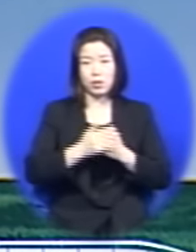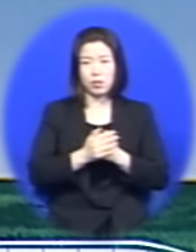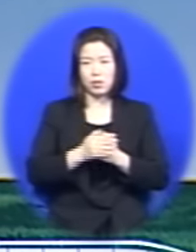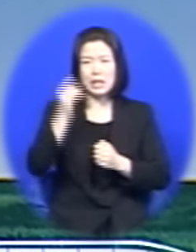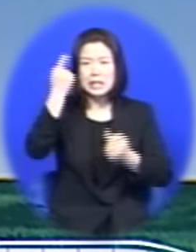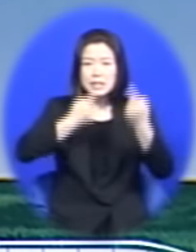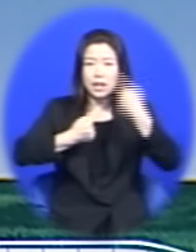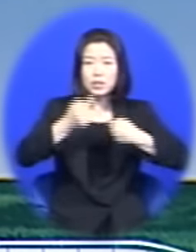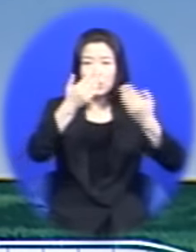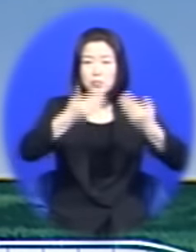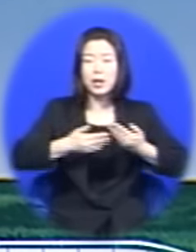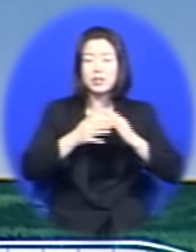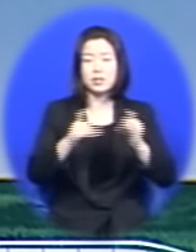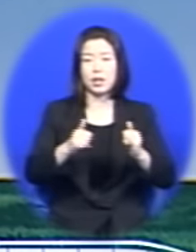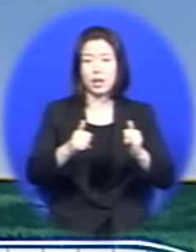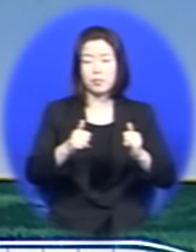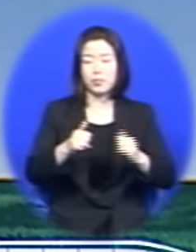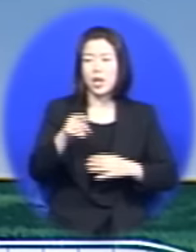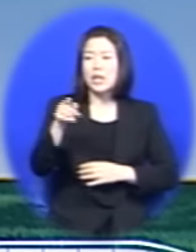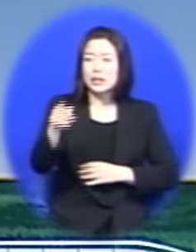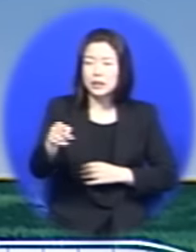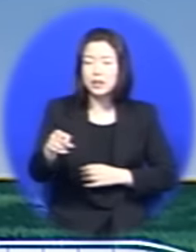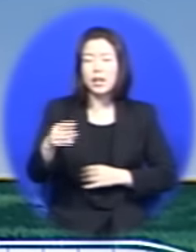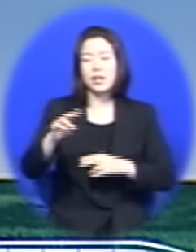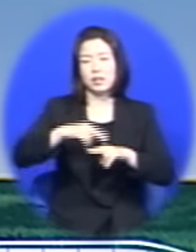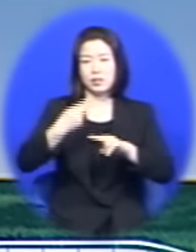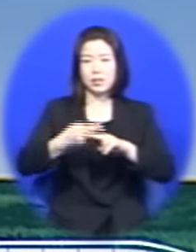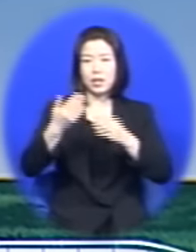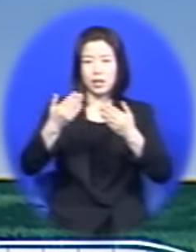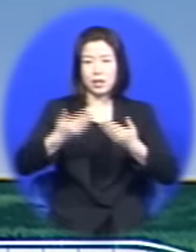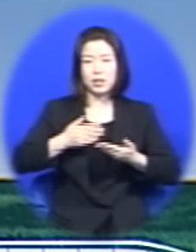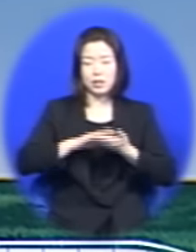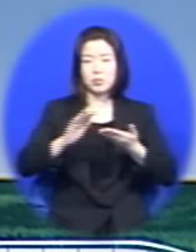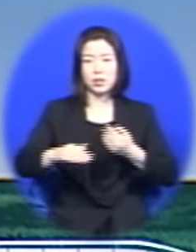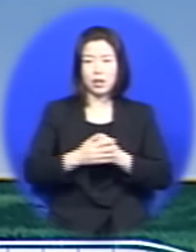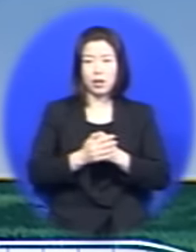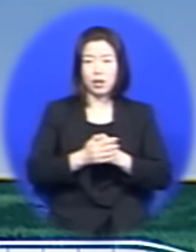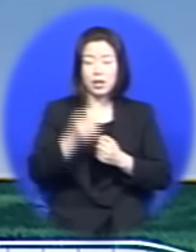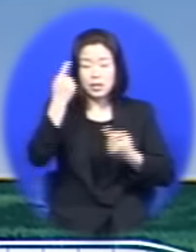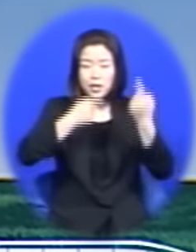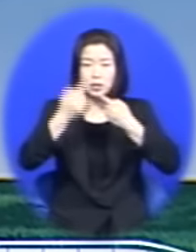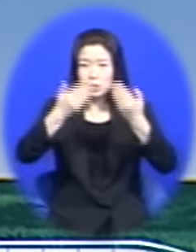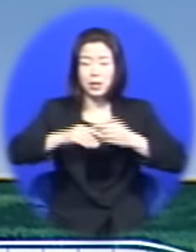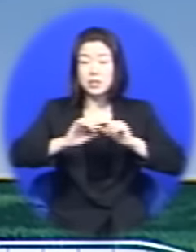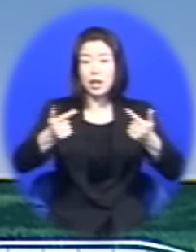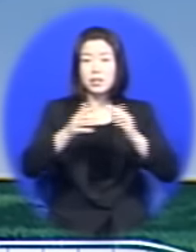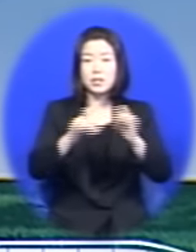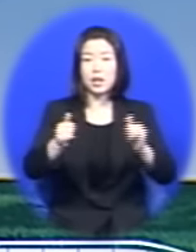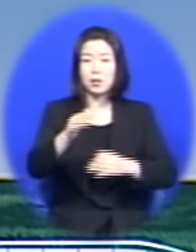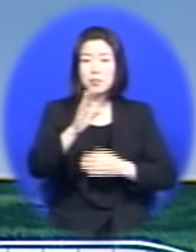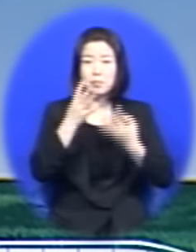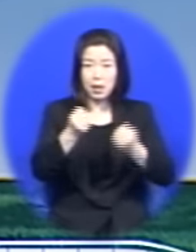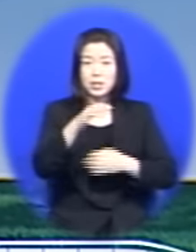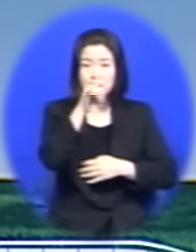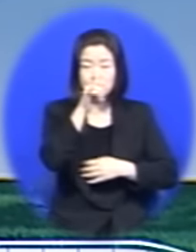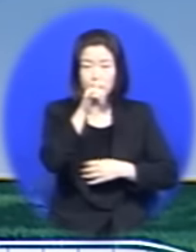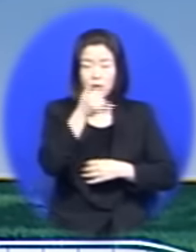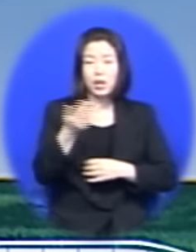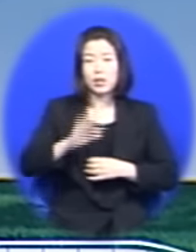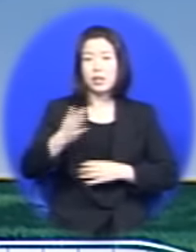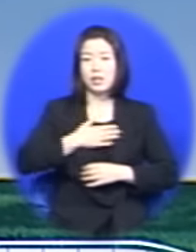상처받은 사람. 그게 은사라니까. 상처 안 받는 사람도 많아요. 근데 나는 상처가 돼요.